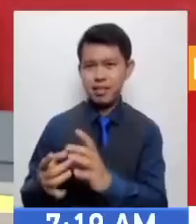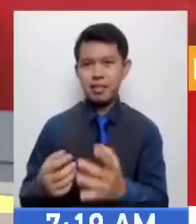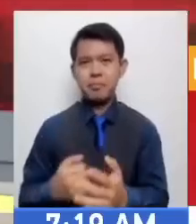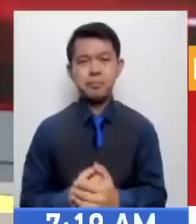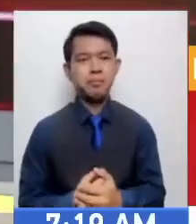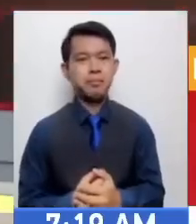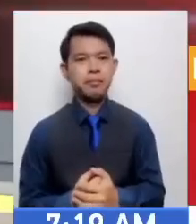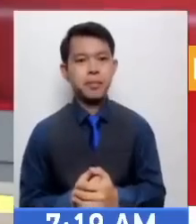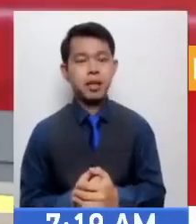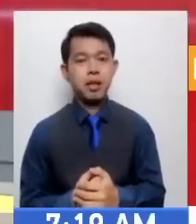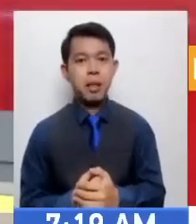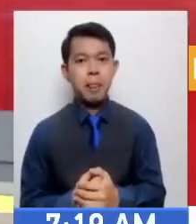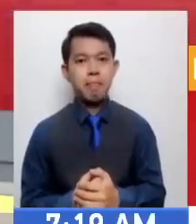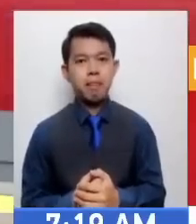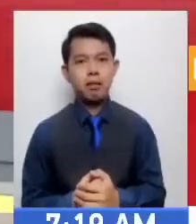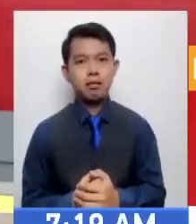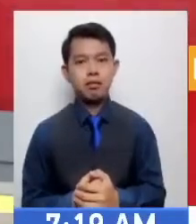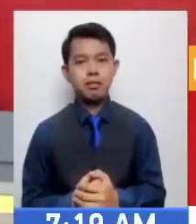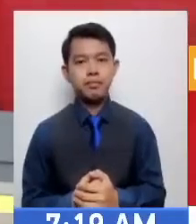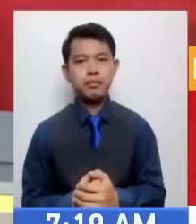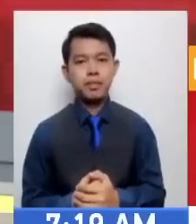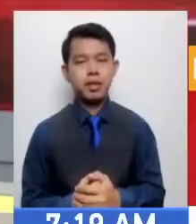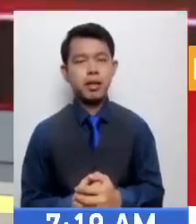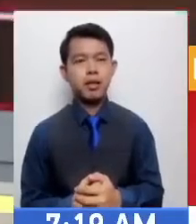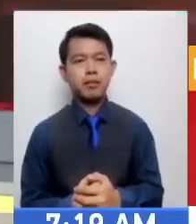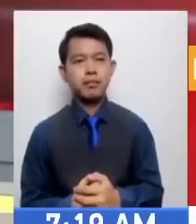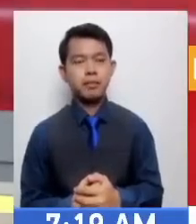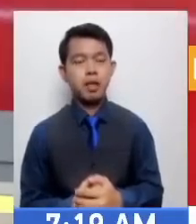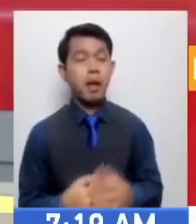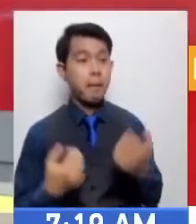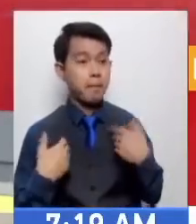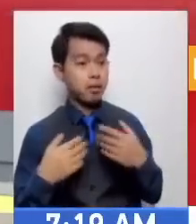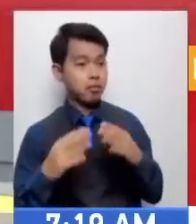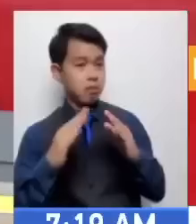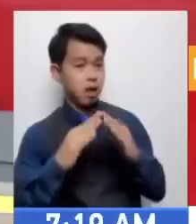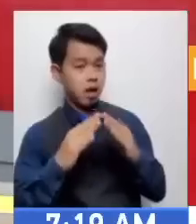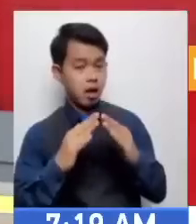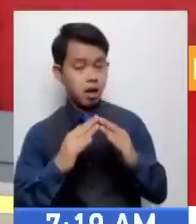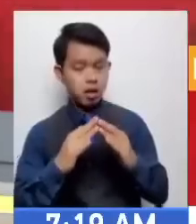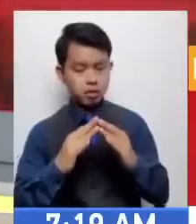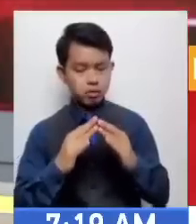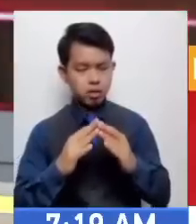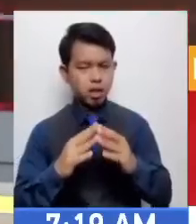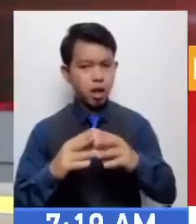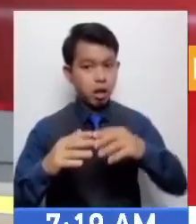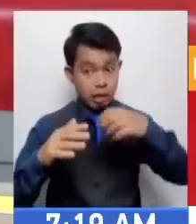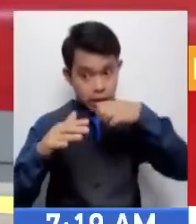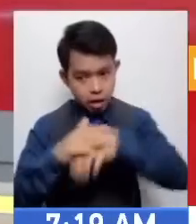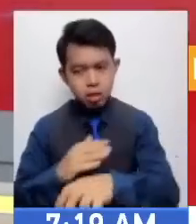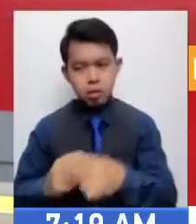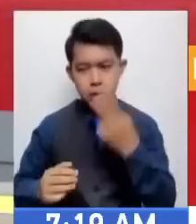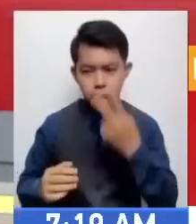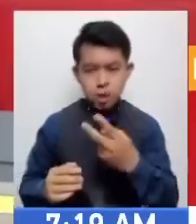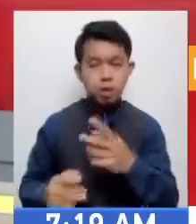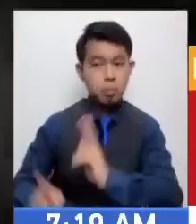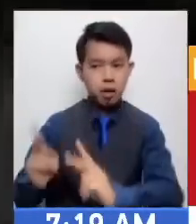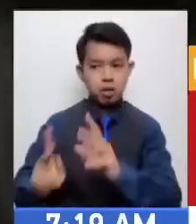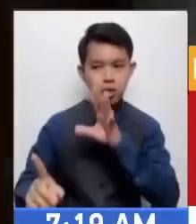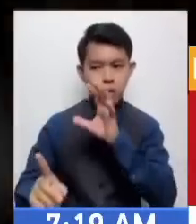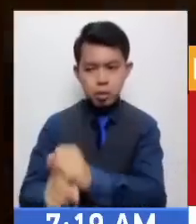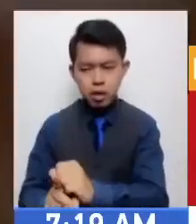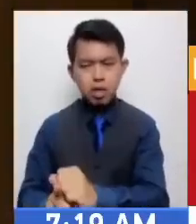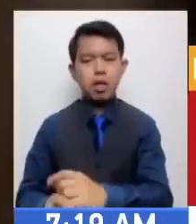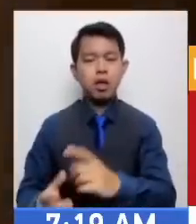yun. Aba, may mga niraid pong bahay no, ni Congressman. Nakita yung mga tauhan niya, inaresto, pati mga armas. Ito